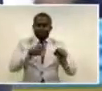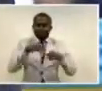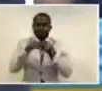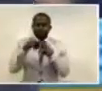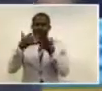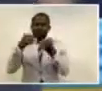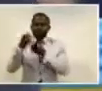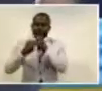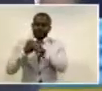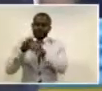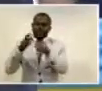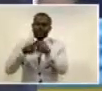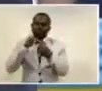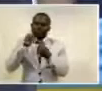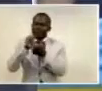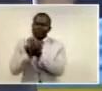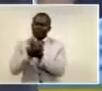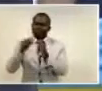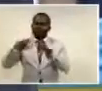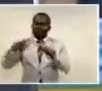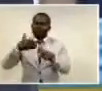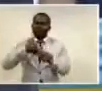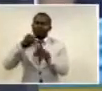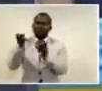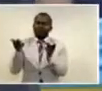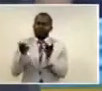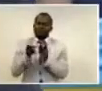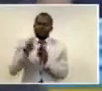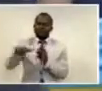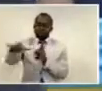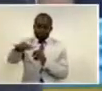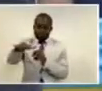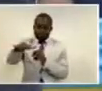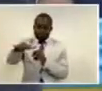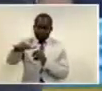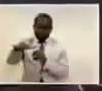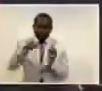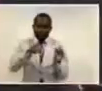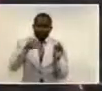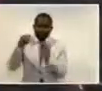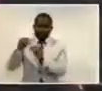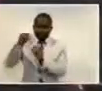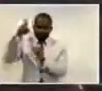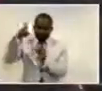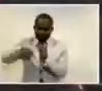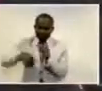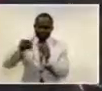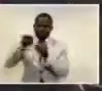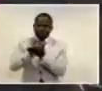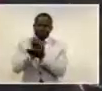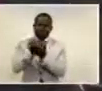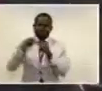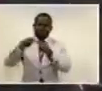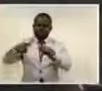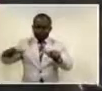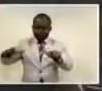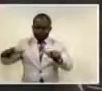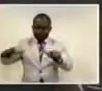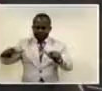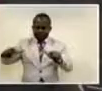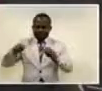tumaze imyaka 7 nta byangombwa by'ubutaka dufite byaho hantu aho hantu babashyize bazagomba kubaha ibyangombwa